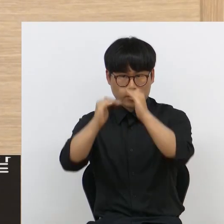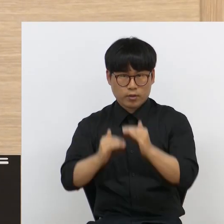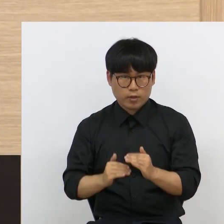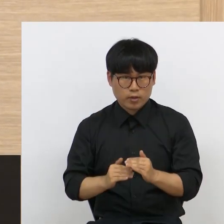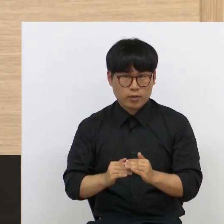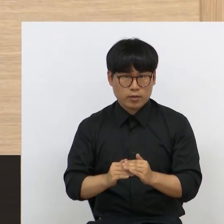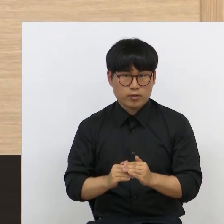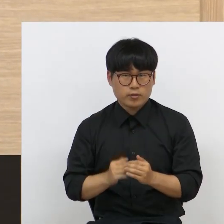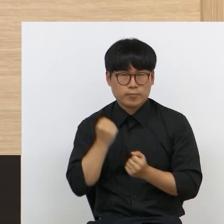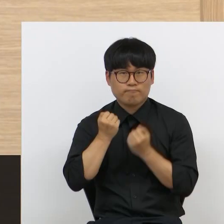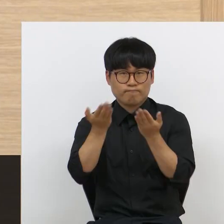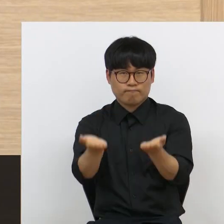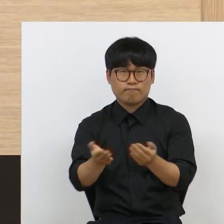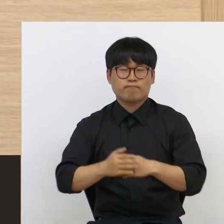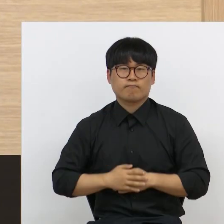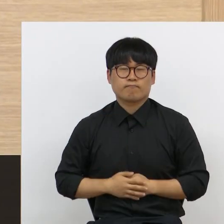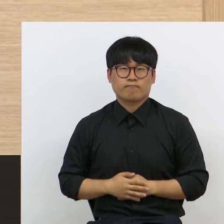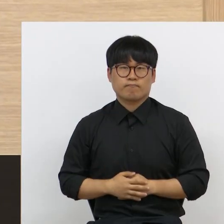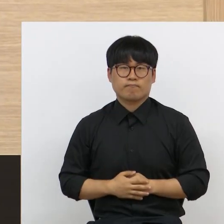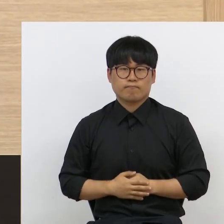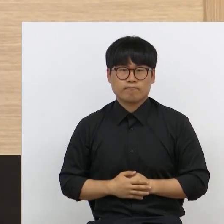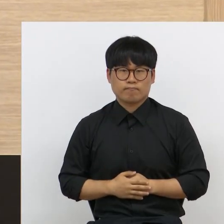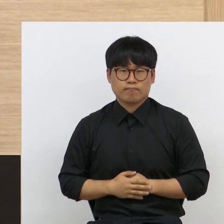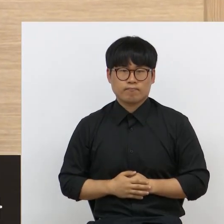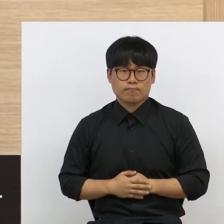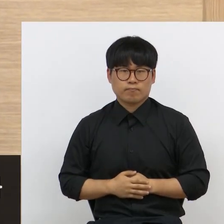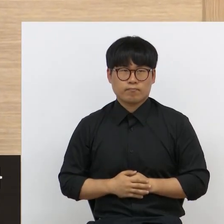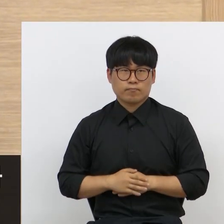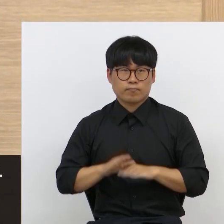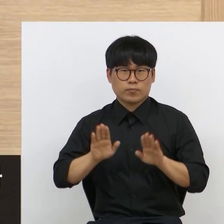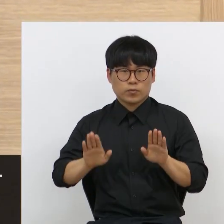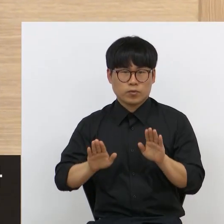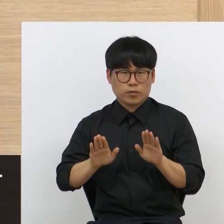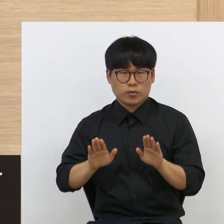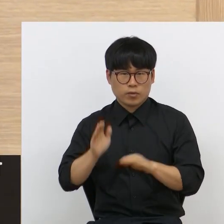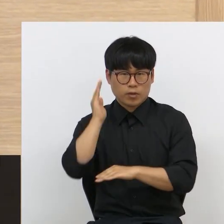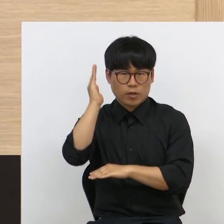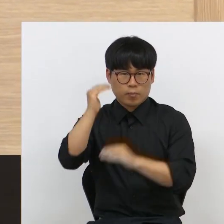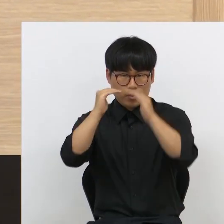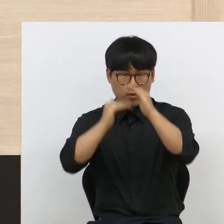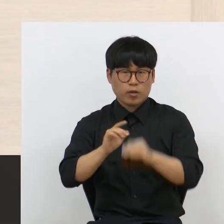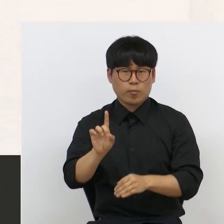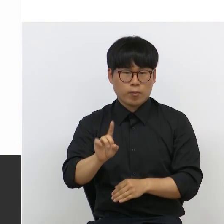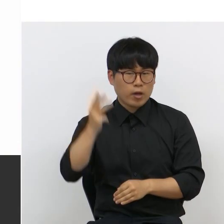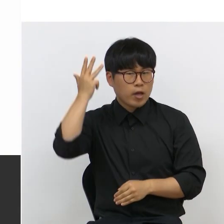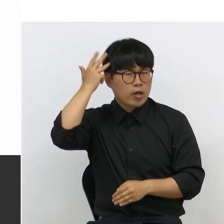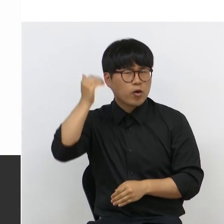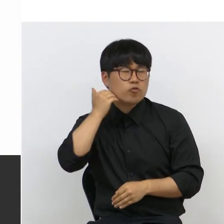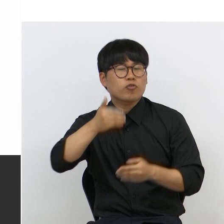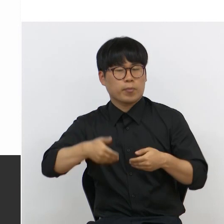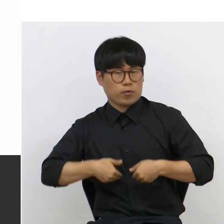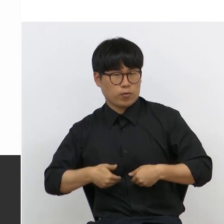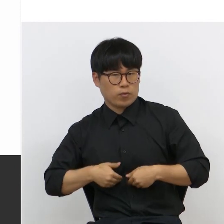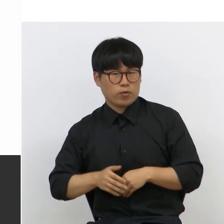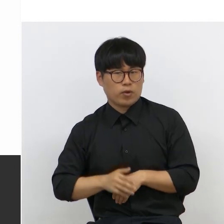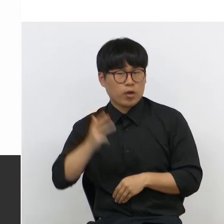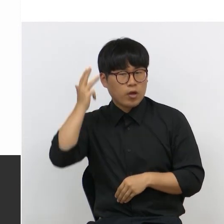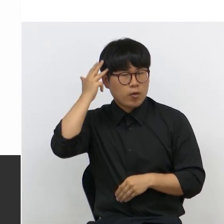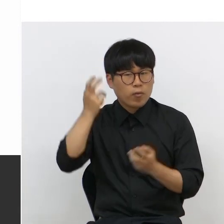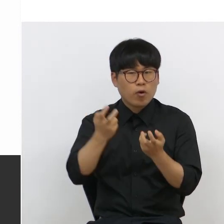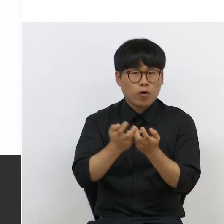하나씩 말씀드리도록 하겠습니다. 오늘 발표할 내용은 인공화호는 누가 필요한지에 대한 부분, 인공화호가